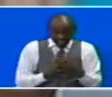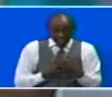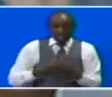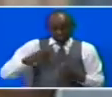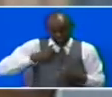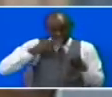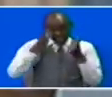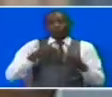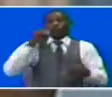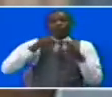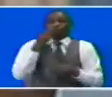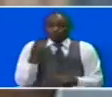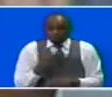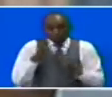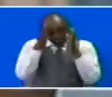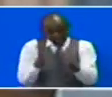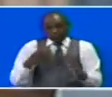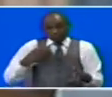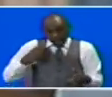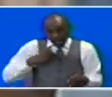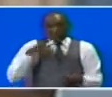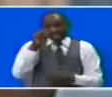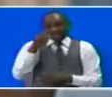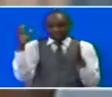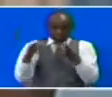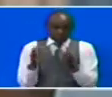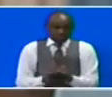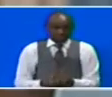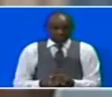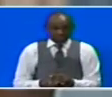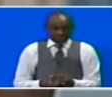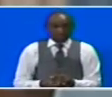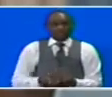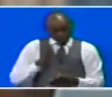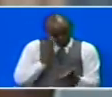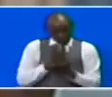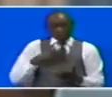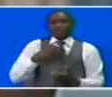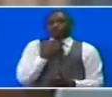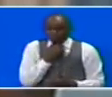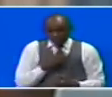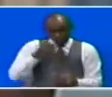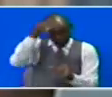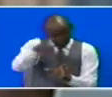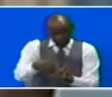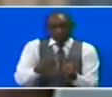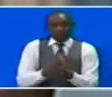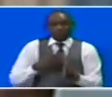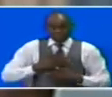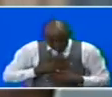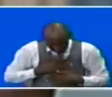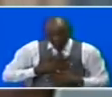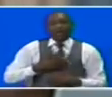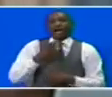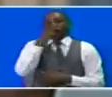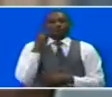Mwakwere hivi sasa atampigia kura yule atakayechaguliwa na NASA. Na Mwakwere yuko tayari na kura yake kumpigia mheshimiwa Stephen